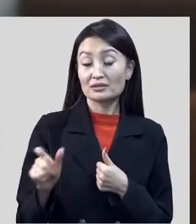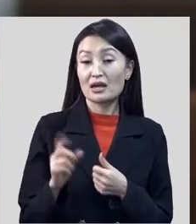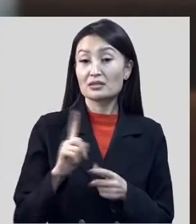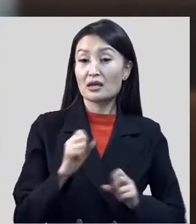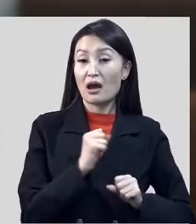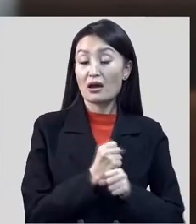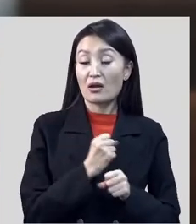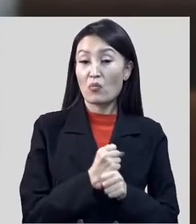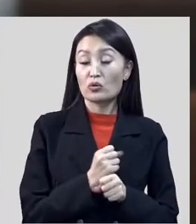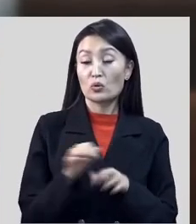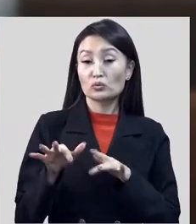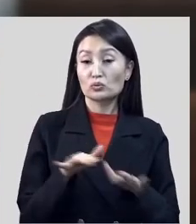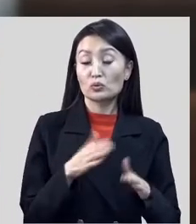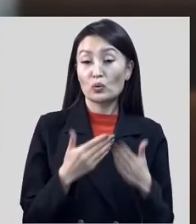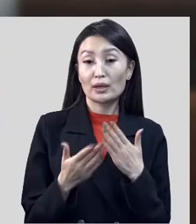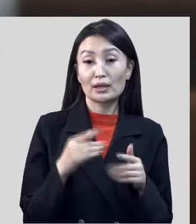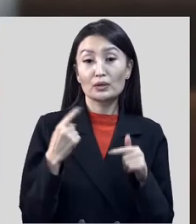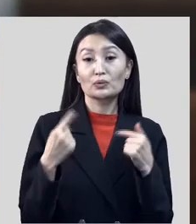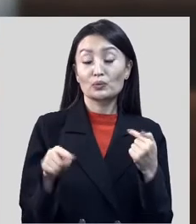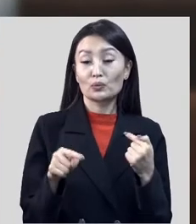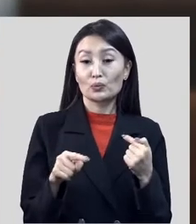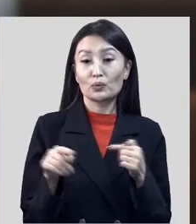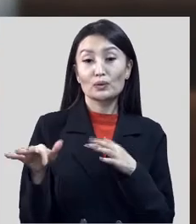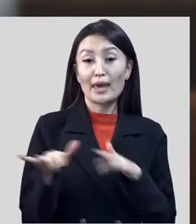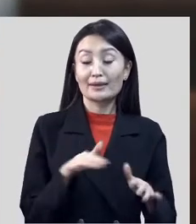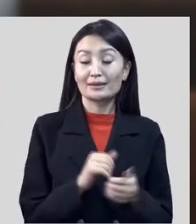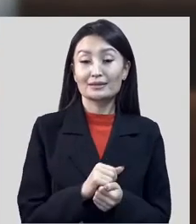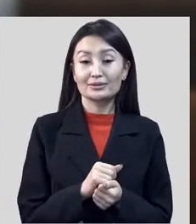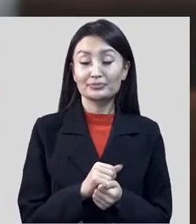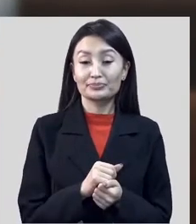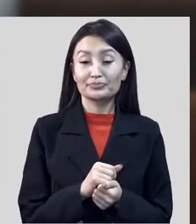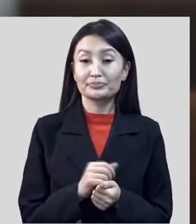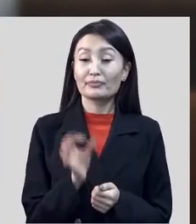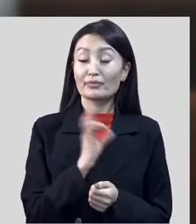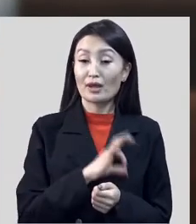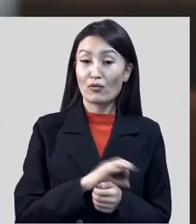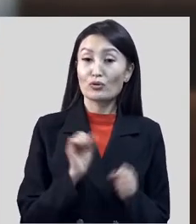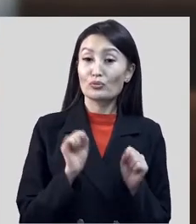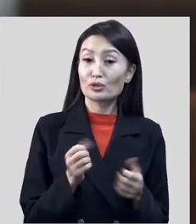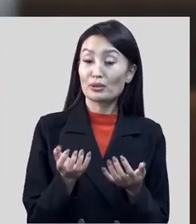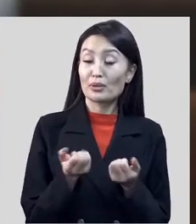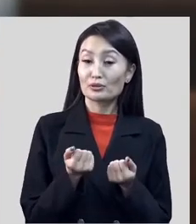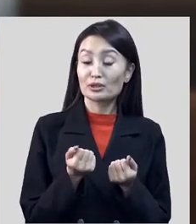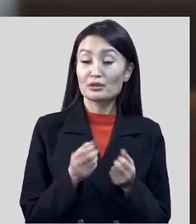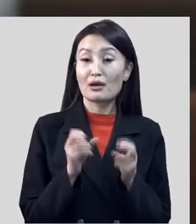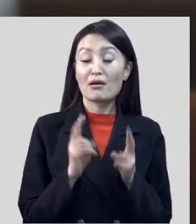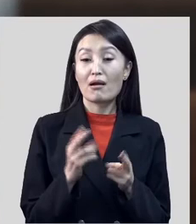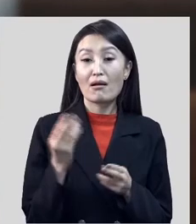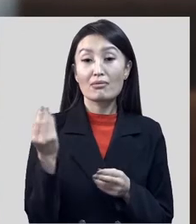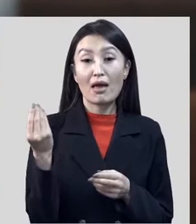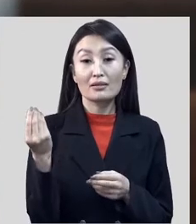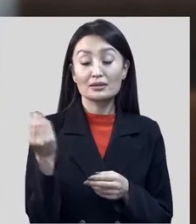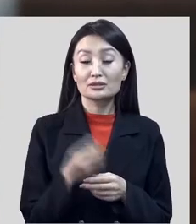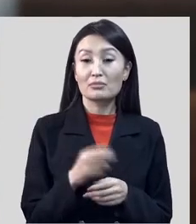работу услугу или другую деятельность доходы можно получать виде наличных